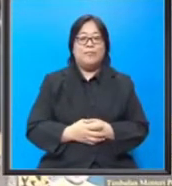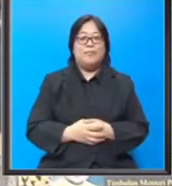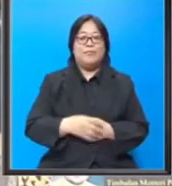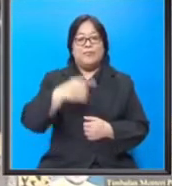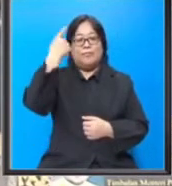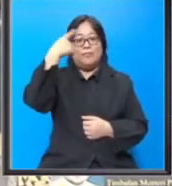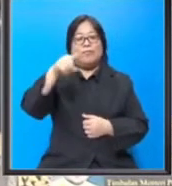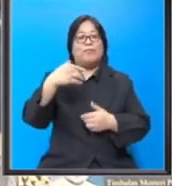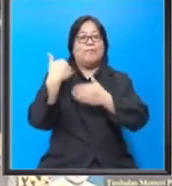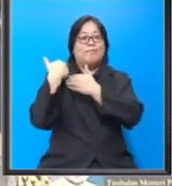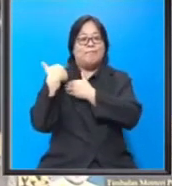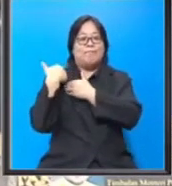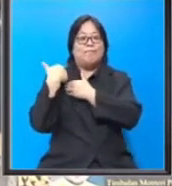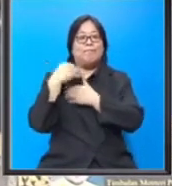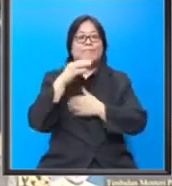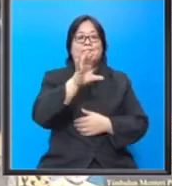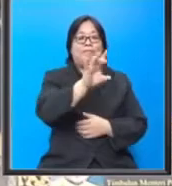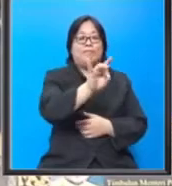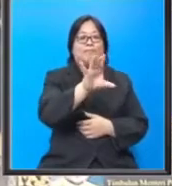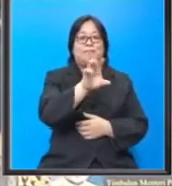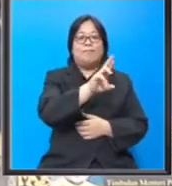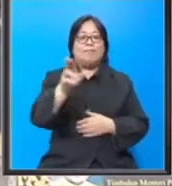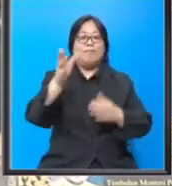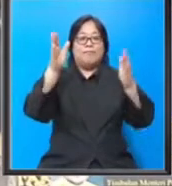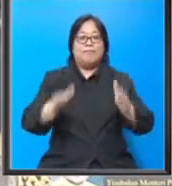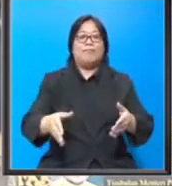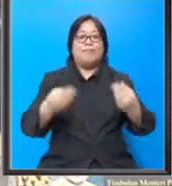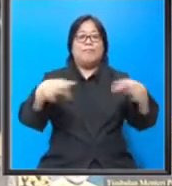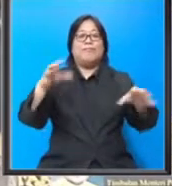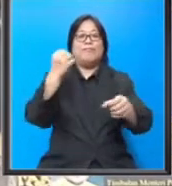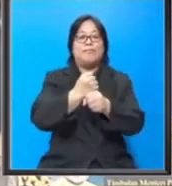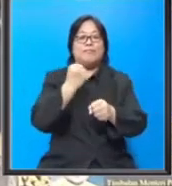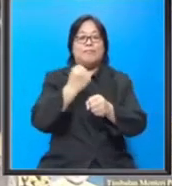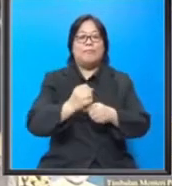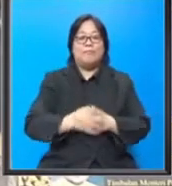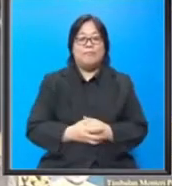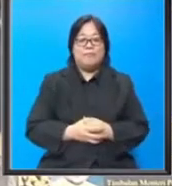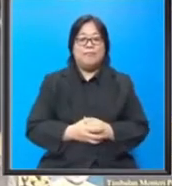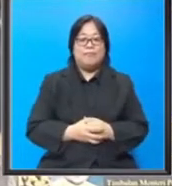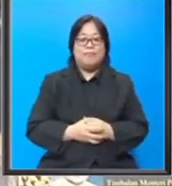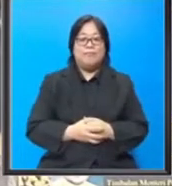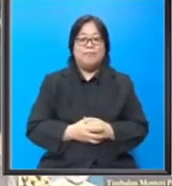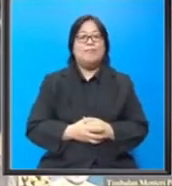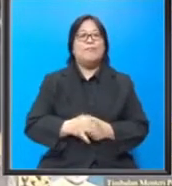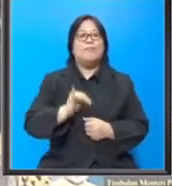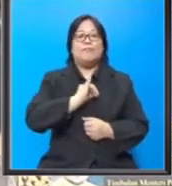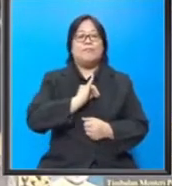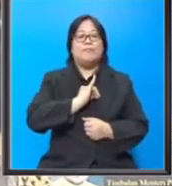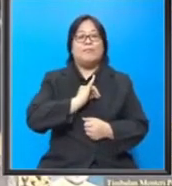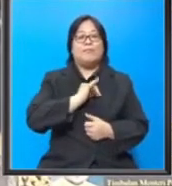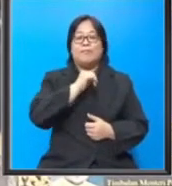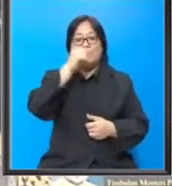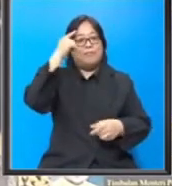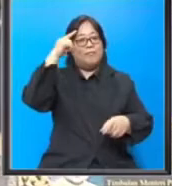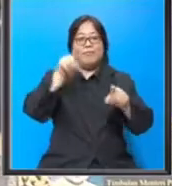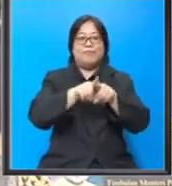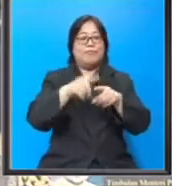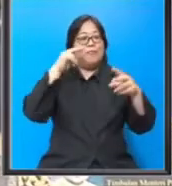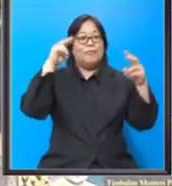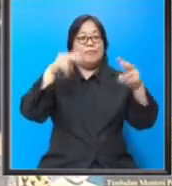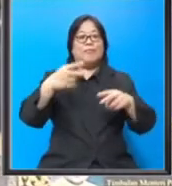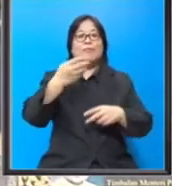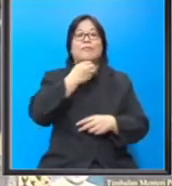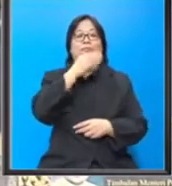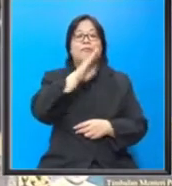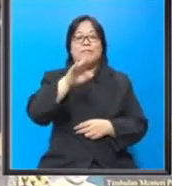Hai untuk menampung 800.000 orang yang kehilangan pekerjaan saya juga bersyukur dengan pandangannya itu Barat